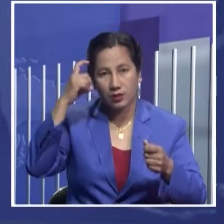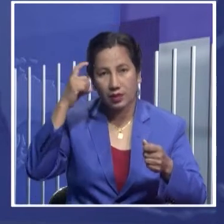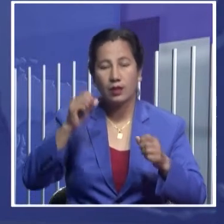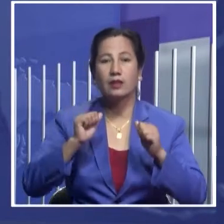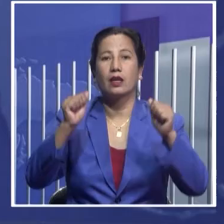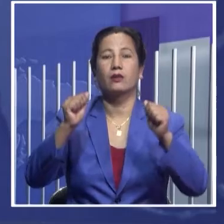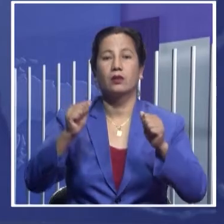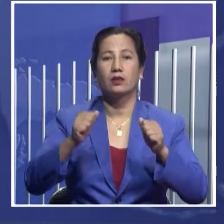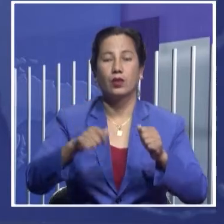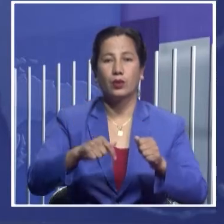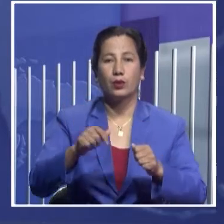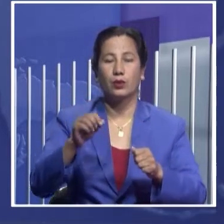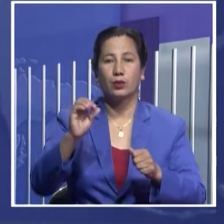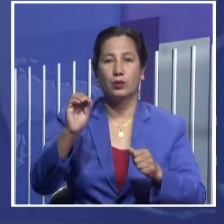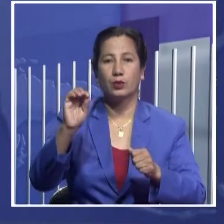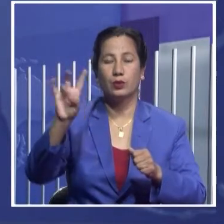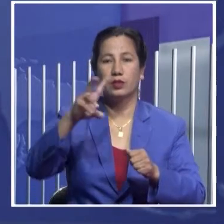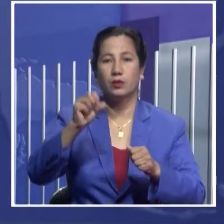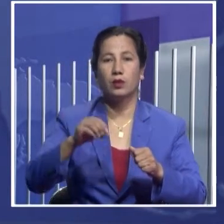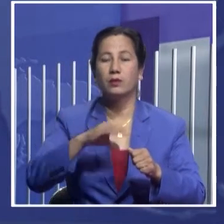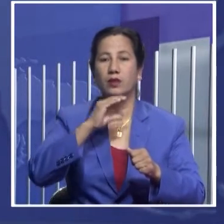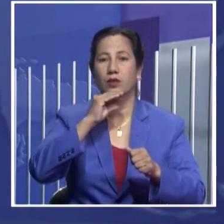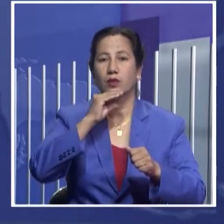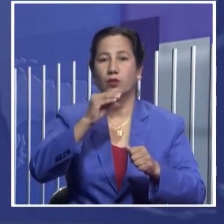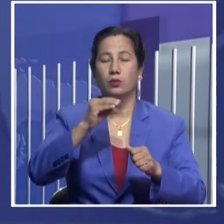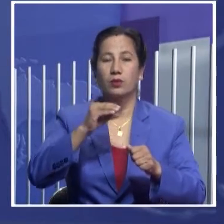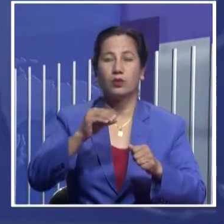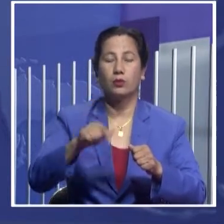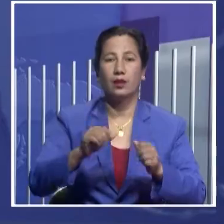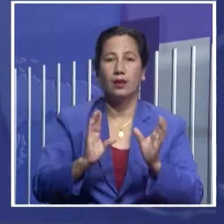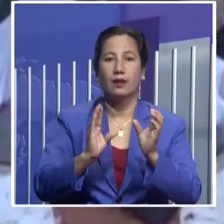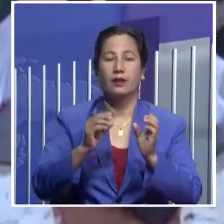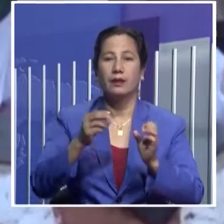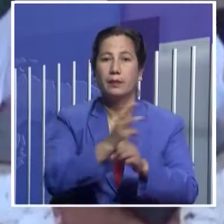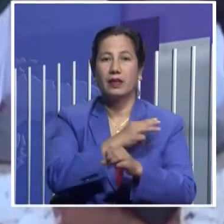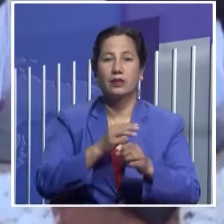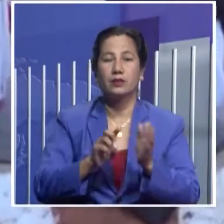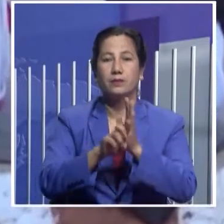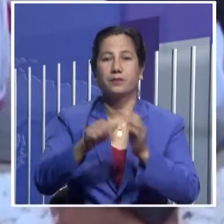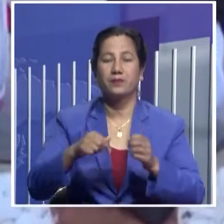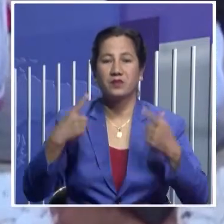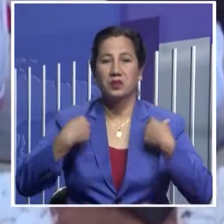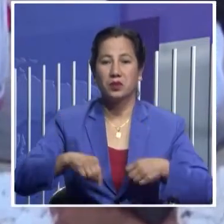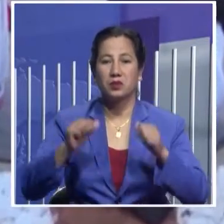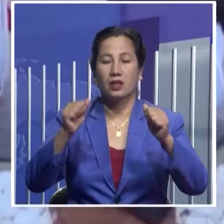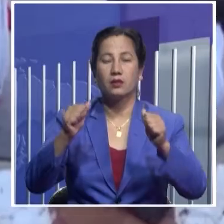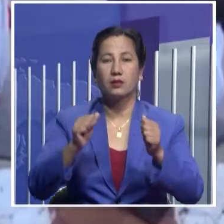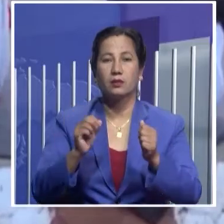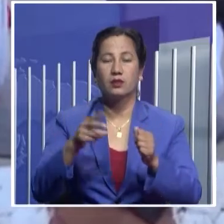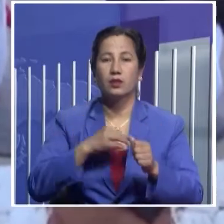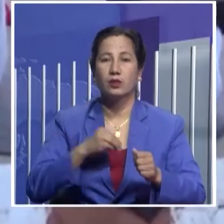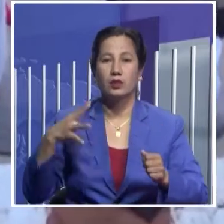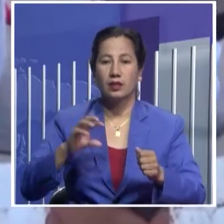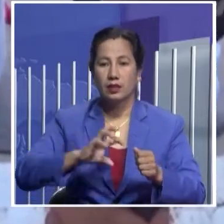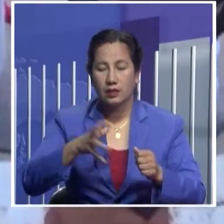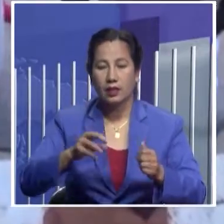बढेपछि योग शिविरमा सबै उमेर समूहका मानिसको सहभागिता बढेको छ। स्वास्थ्यप्रति जागरूकता बढेसँगै सुर्खेतका